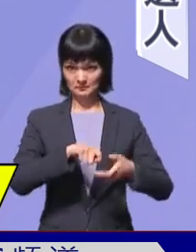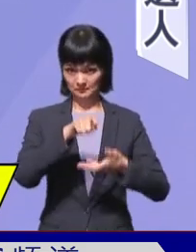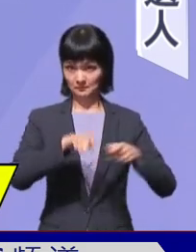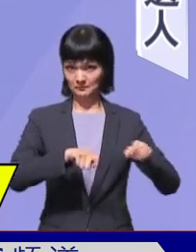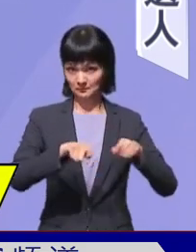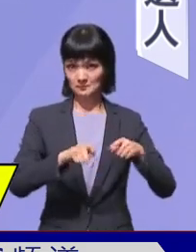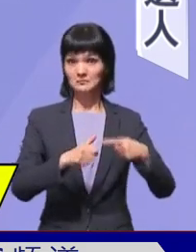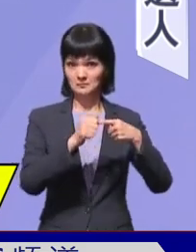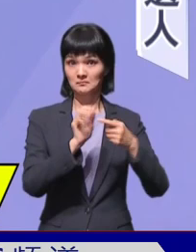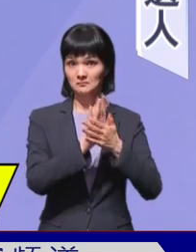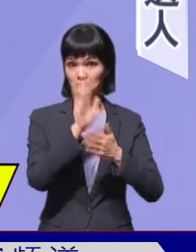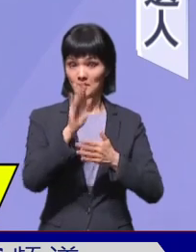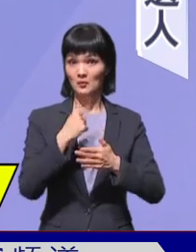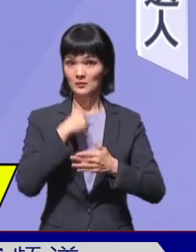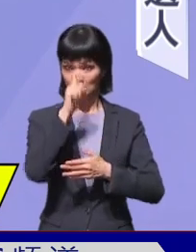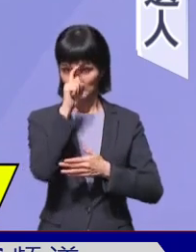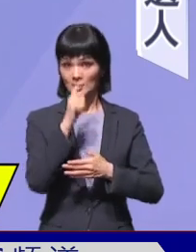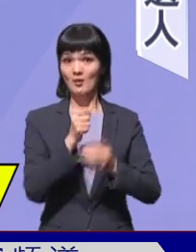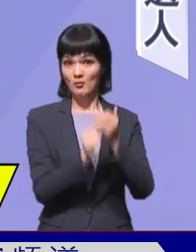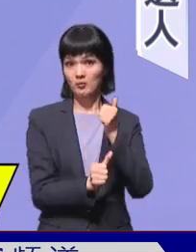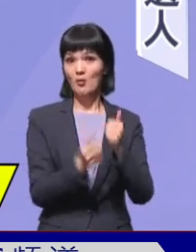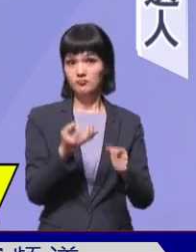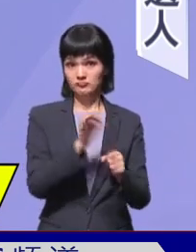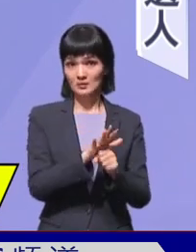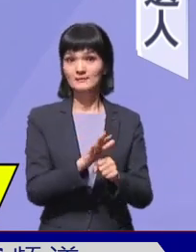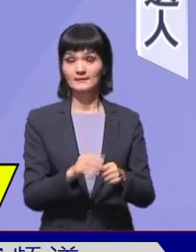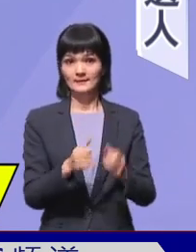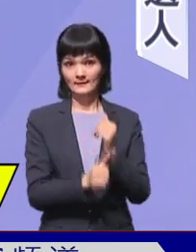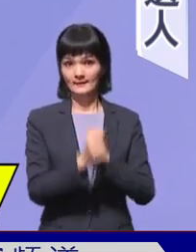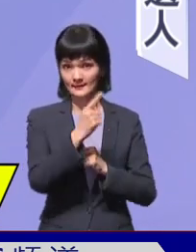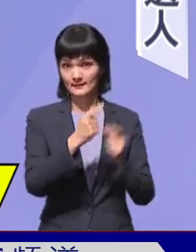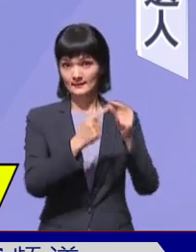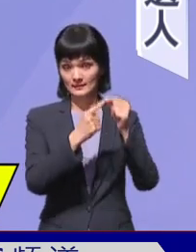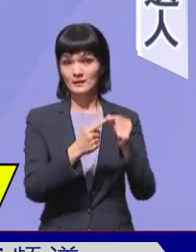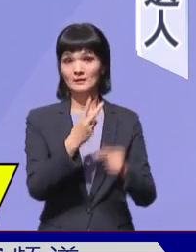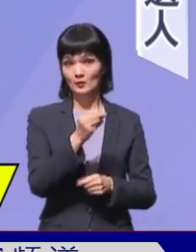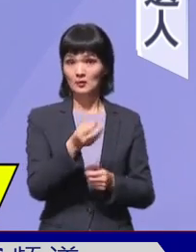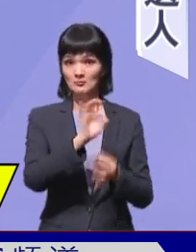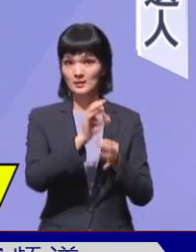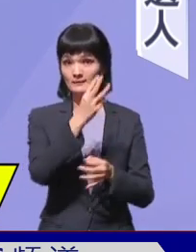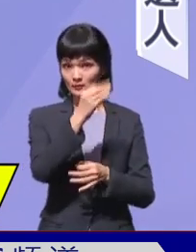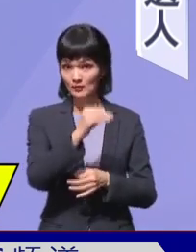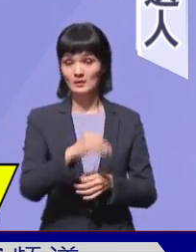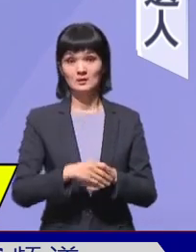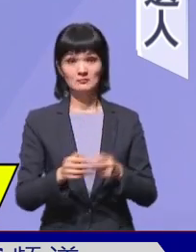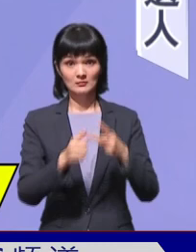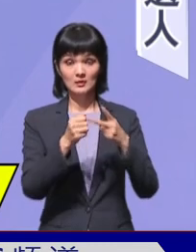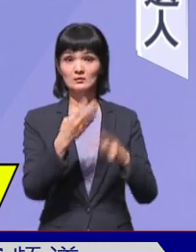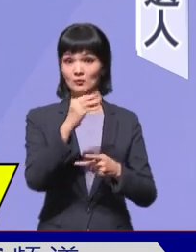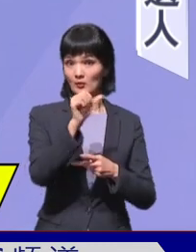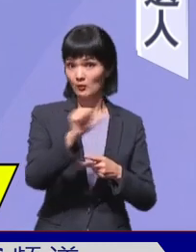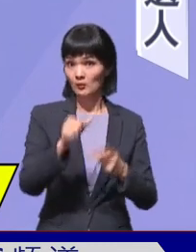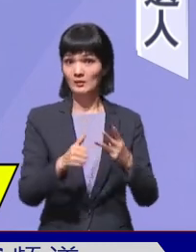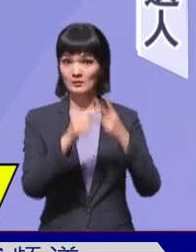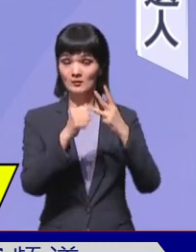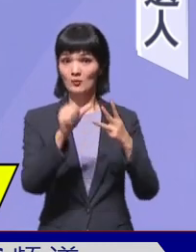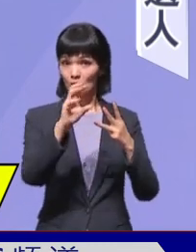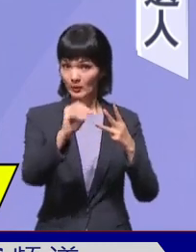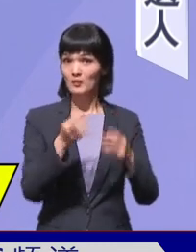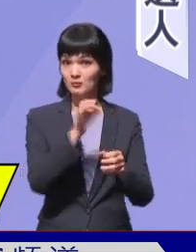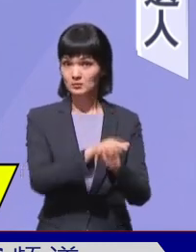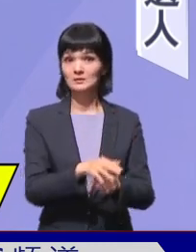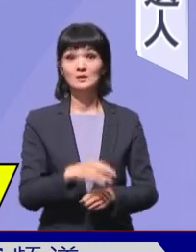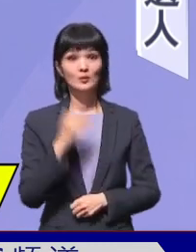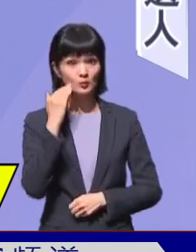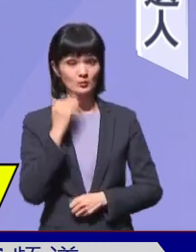一，我要提高首都的生育奖励金，第一胎从2万提高到4万，第二胎4万5，第三胎5万。另外，